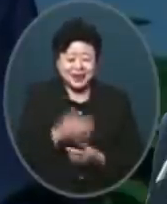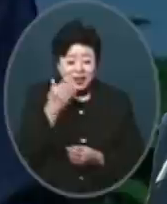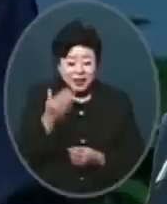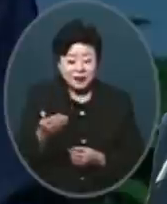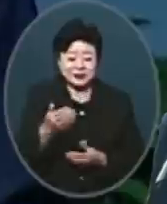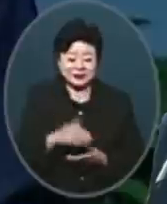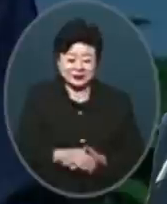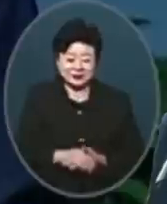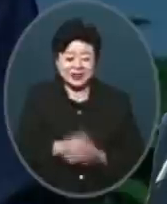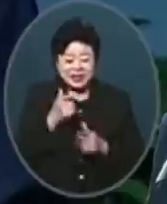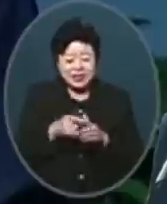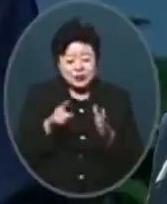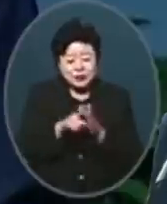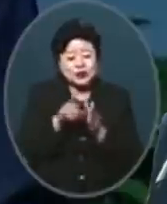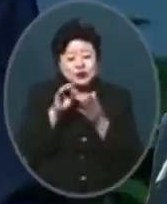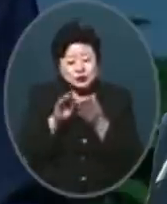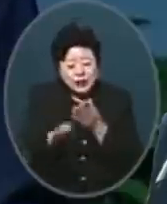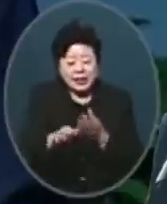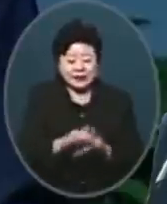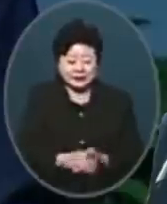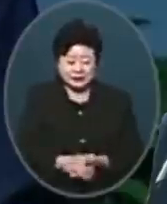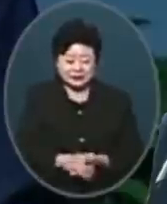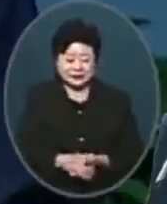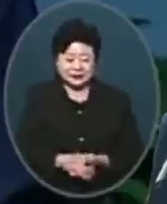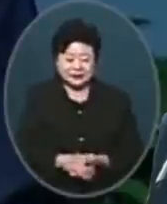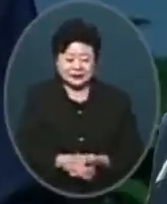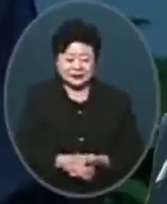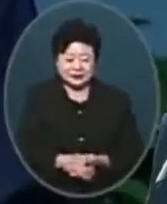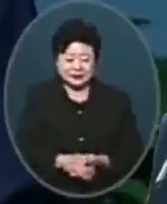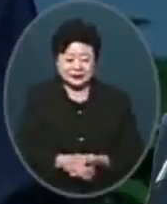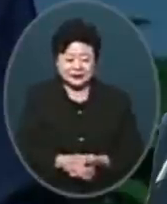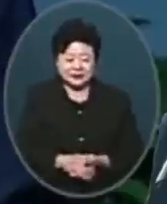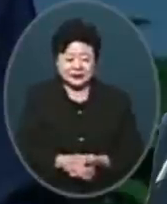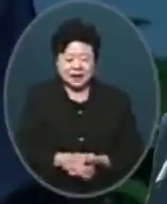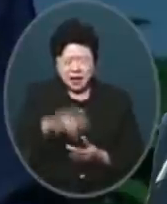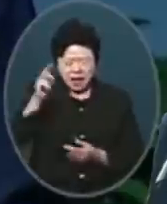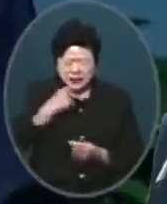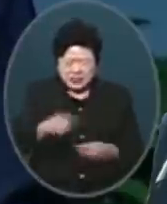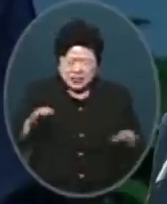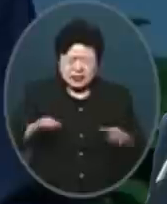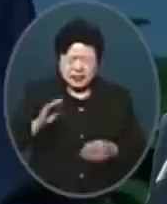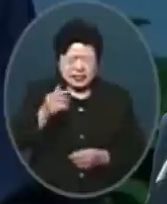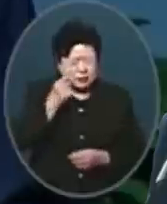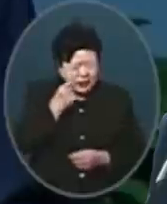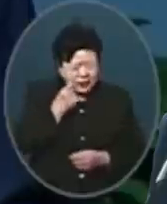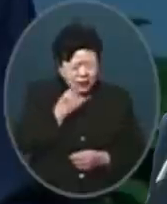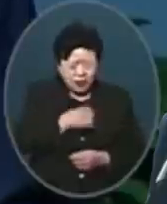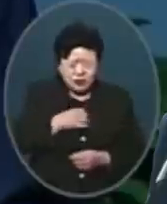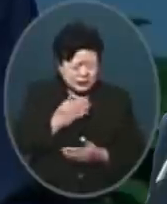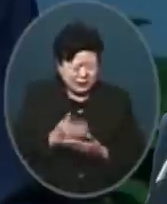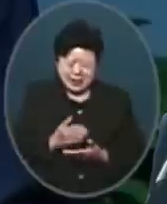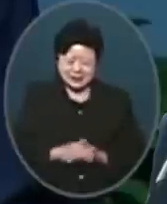여러분 예수 믿고 난 다음에 그 이튿날 당장 천사가 되지 못했다고 낙심하지 마십시오.